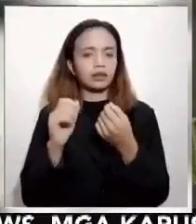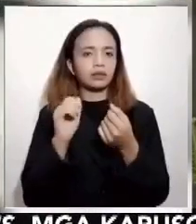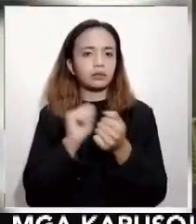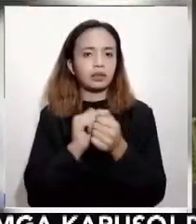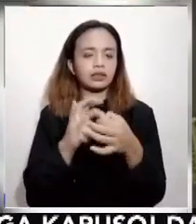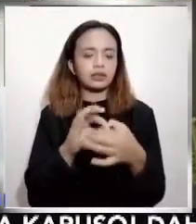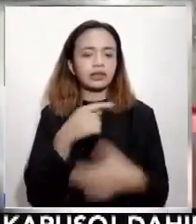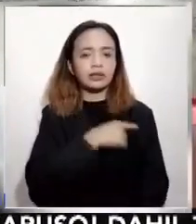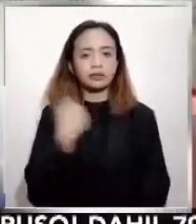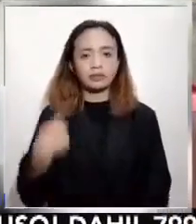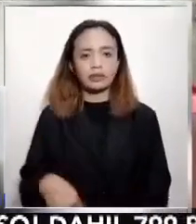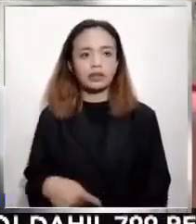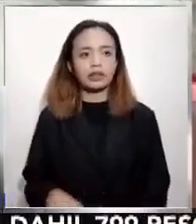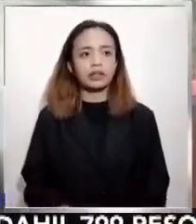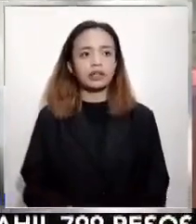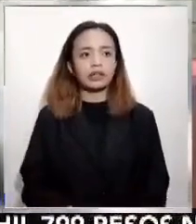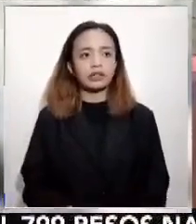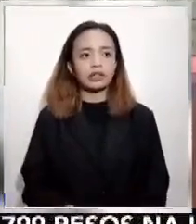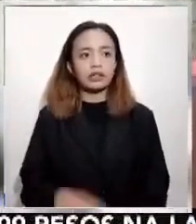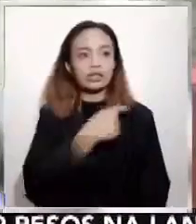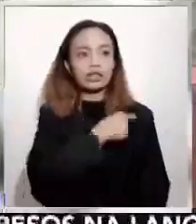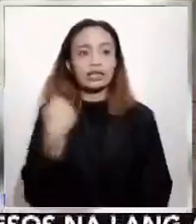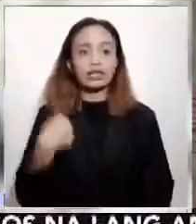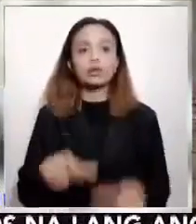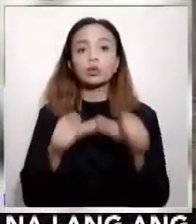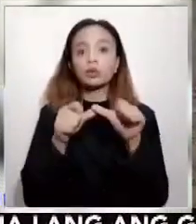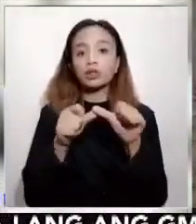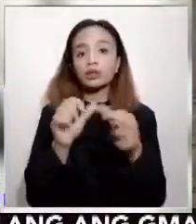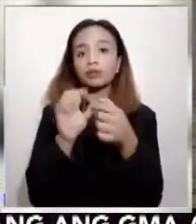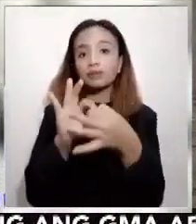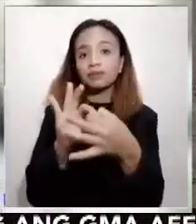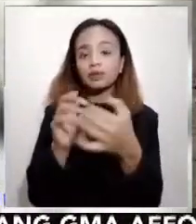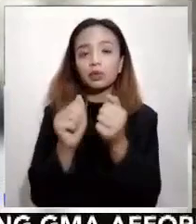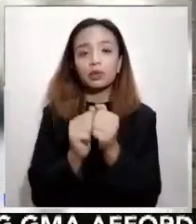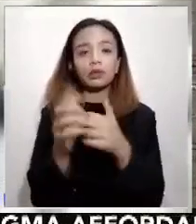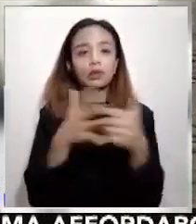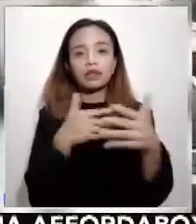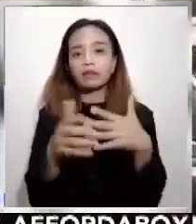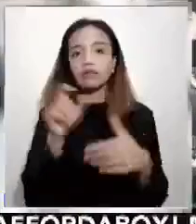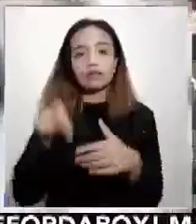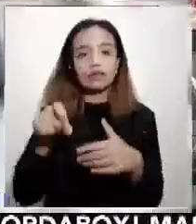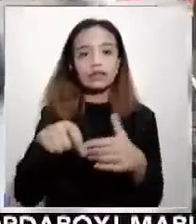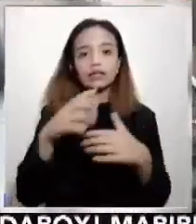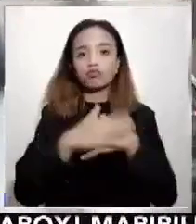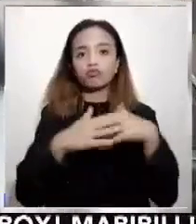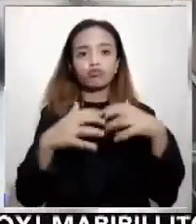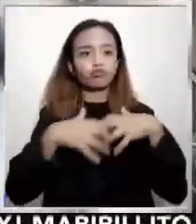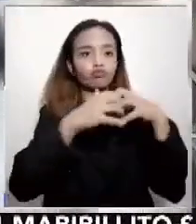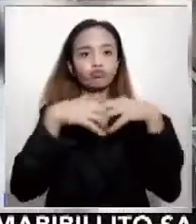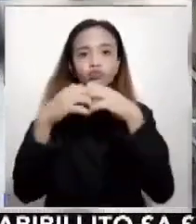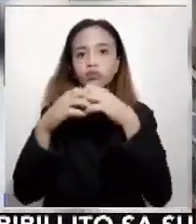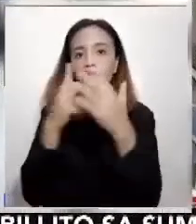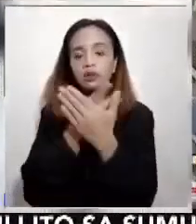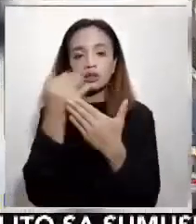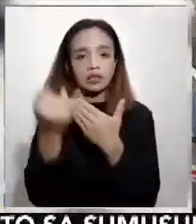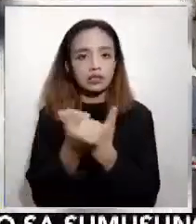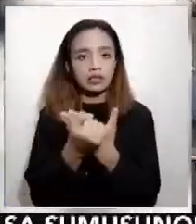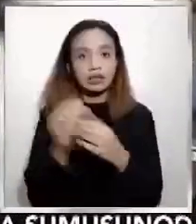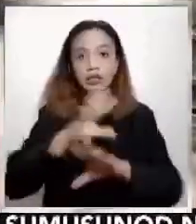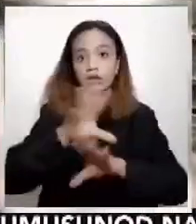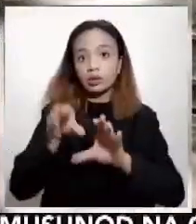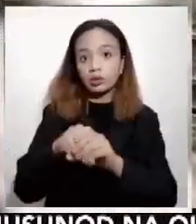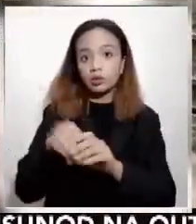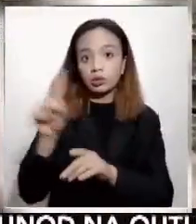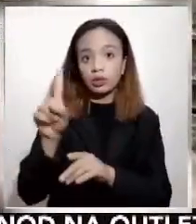daw na makikipag-ugnayan ng China para sa kailangang infrastructure projects ng Pilipinas, kabilang na ang ilang railway